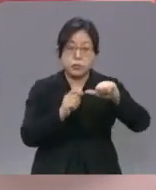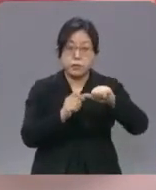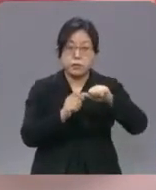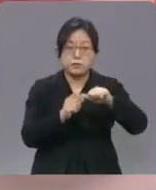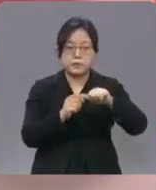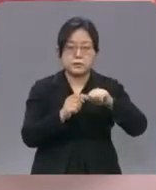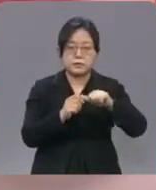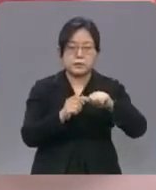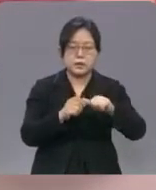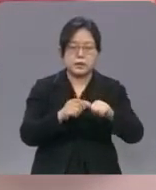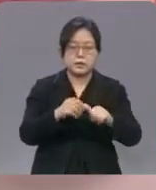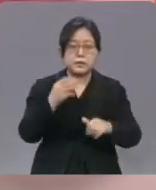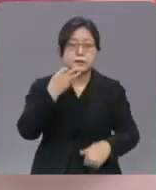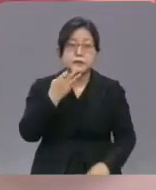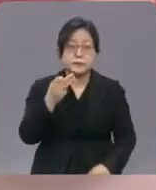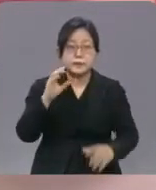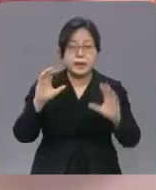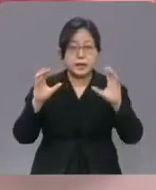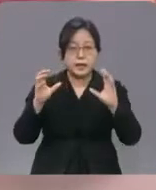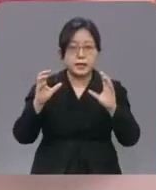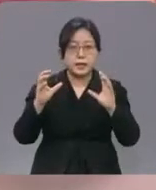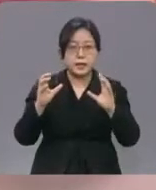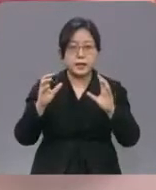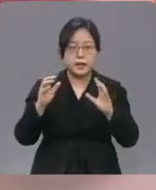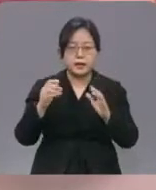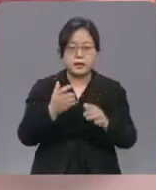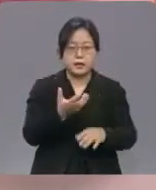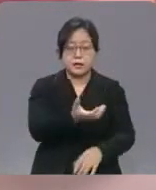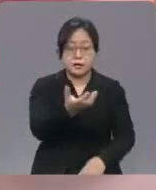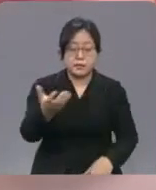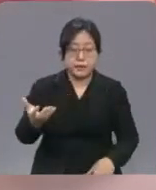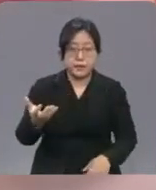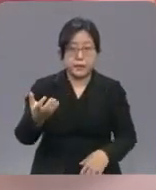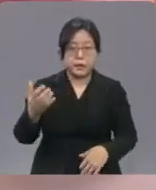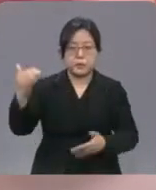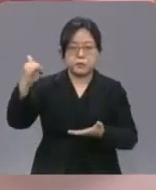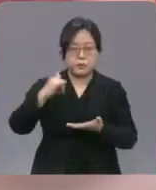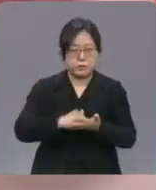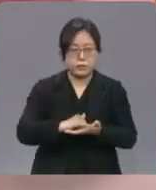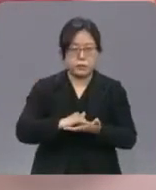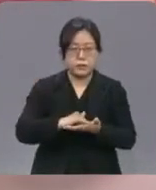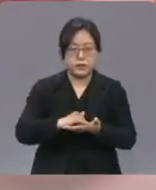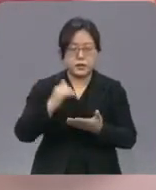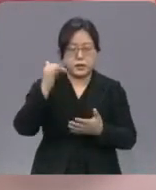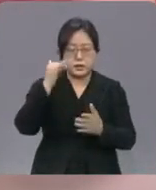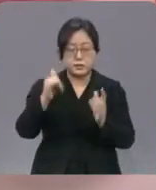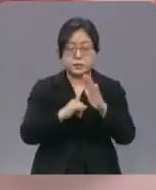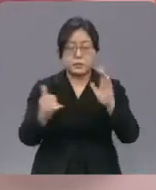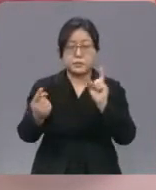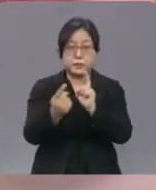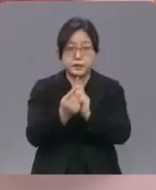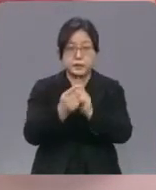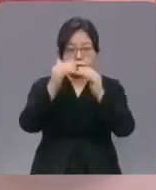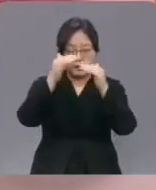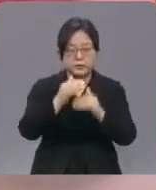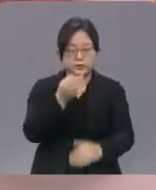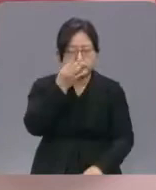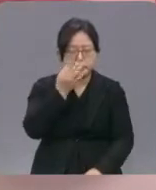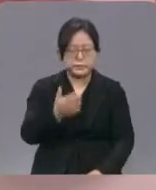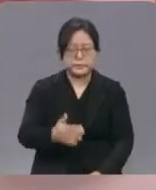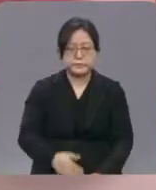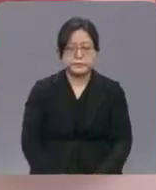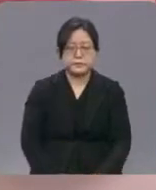나라를 거치는 피란 여정 끝에 우리나라 입국해 먼저 들어와 있던 가족의 품에 안겼습니다. 김혜린 기자가